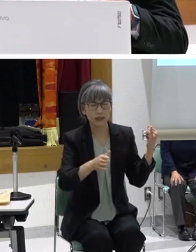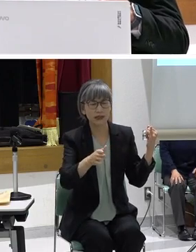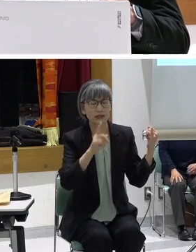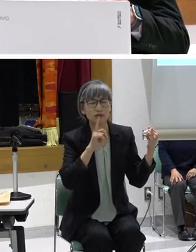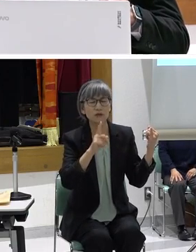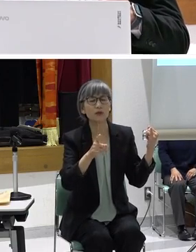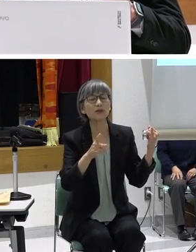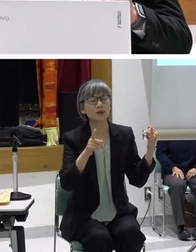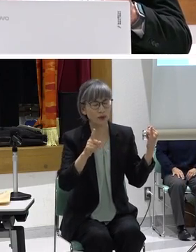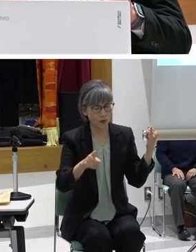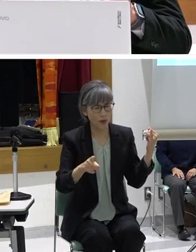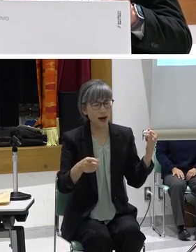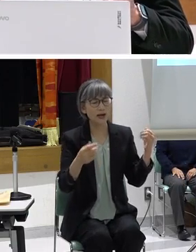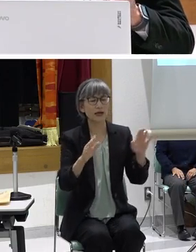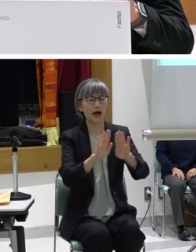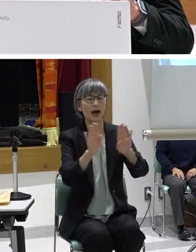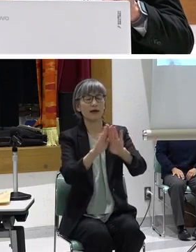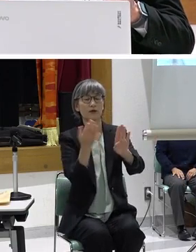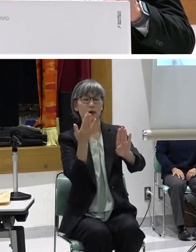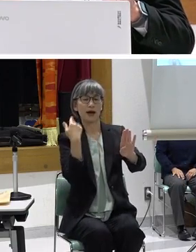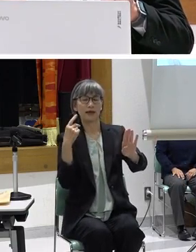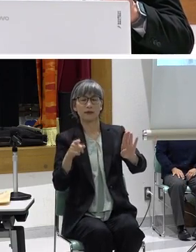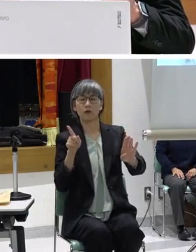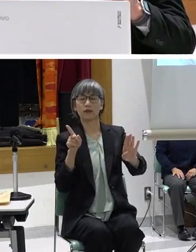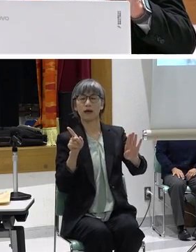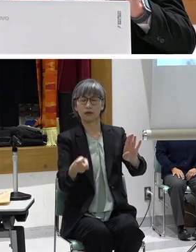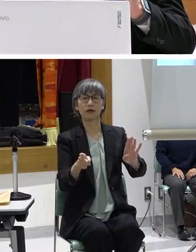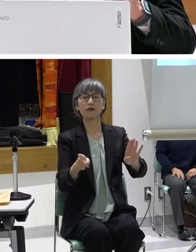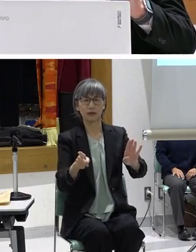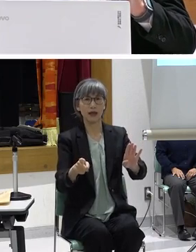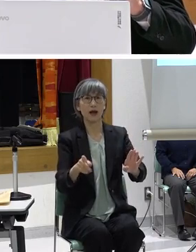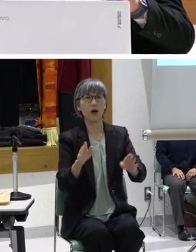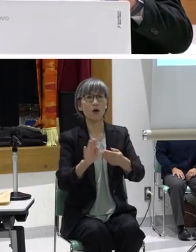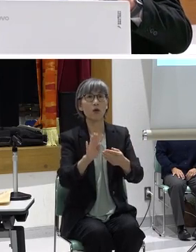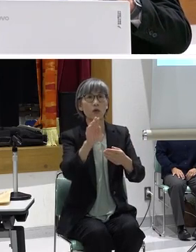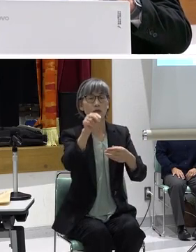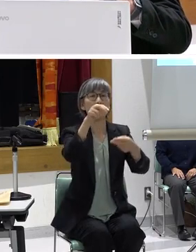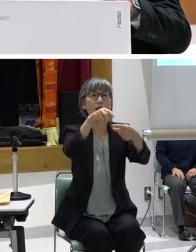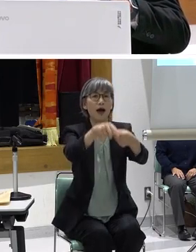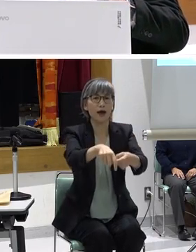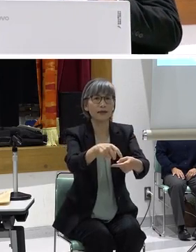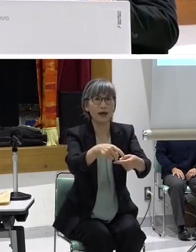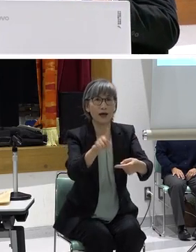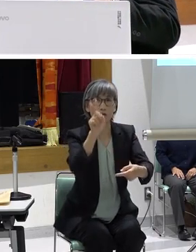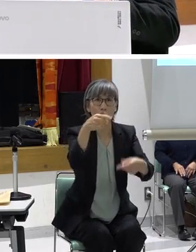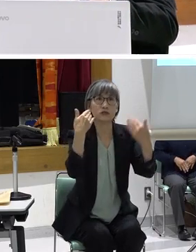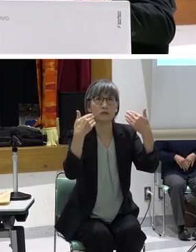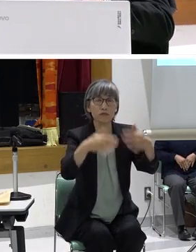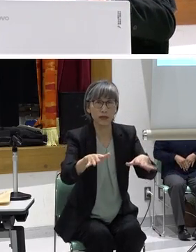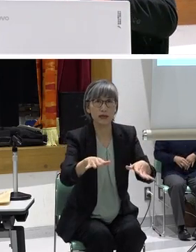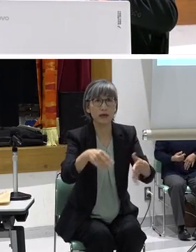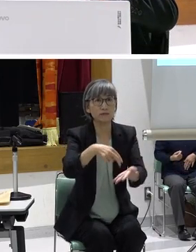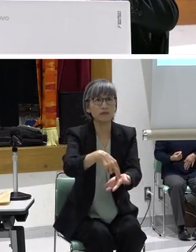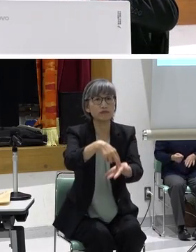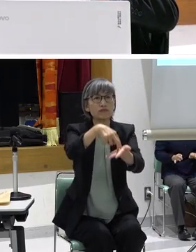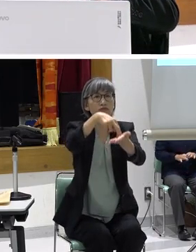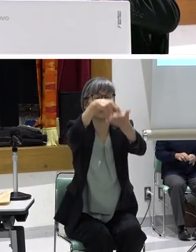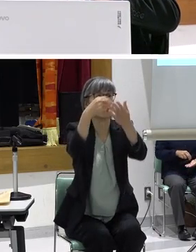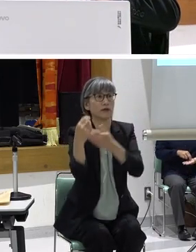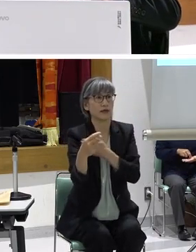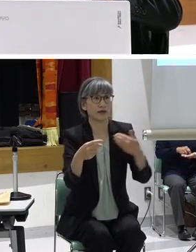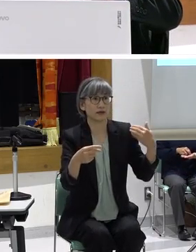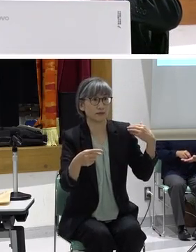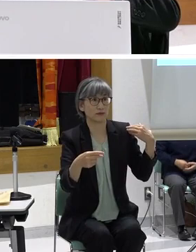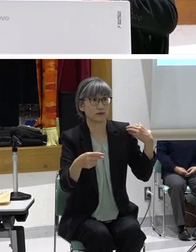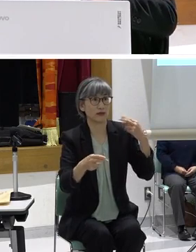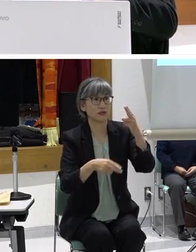子ボタンというかボタンを押せば、中でボタンを押さなくても当然別の階に行く、つまり彼女にとってはもう、